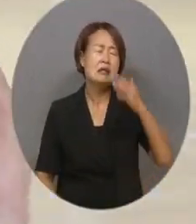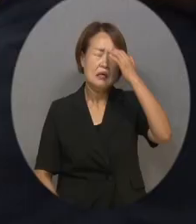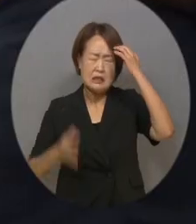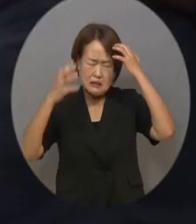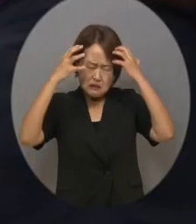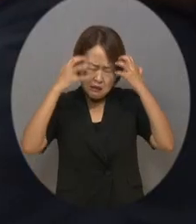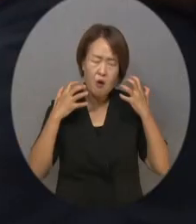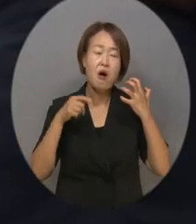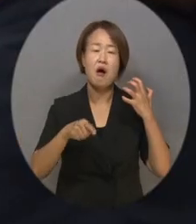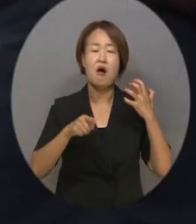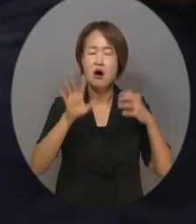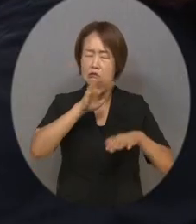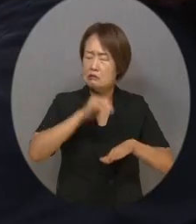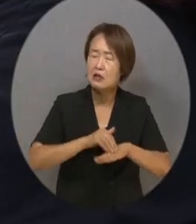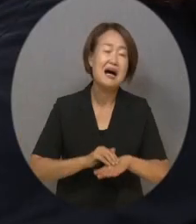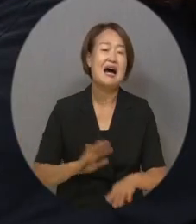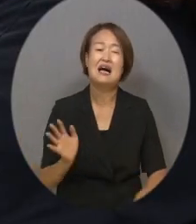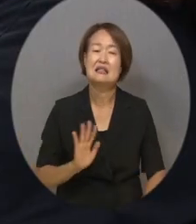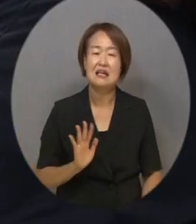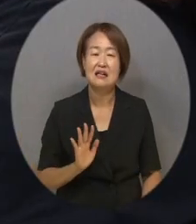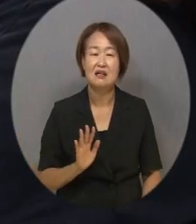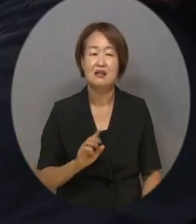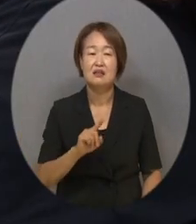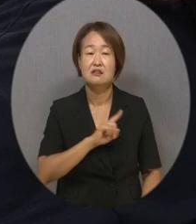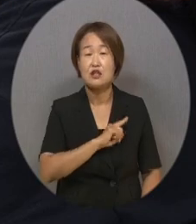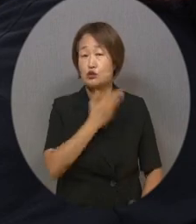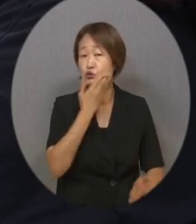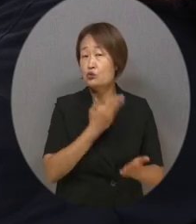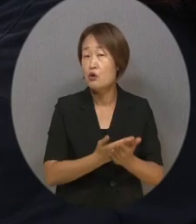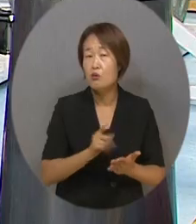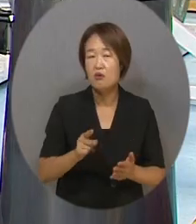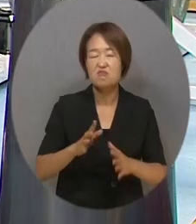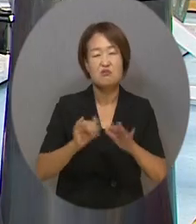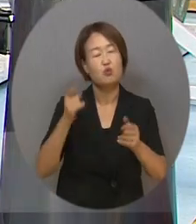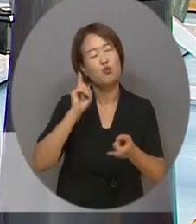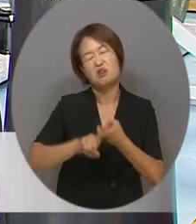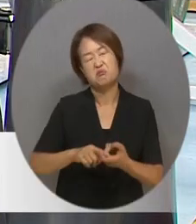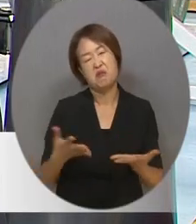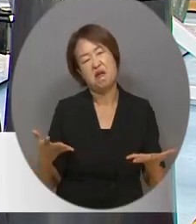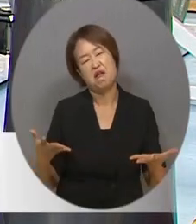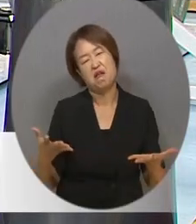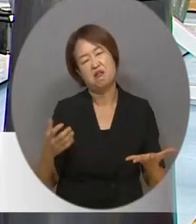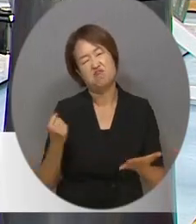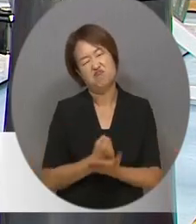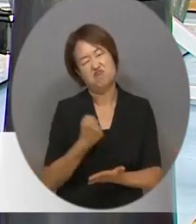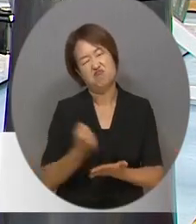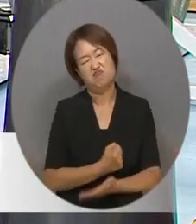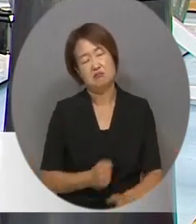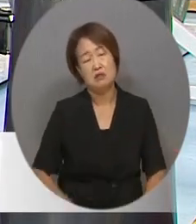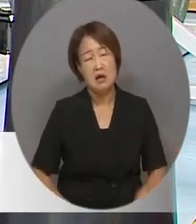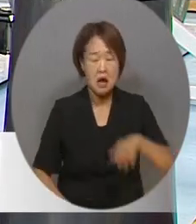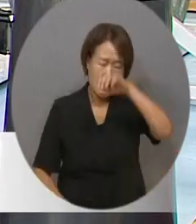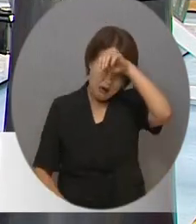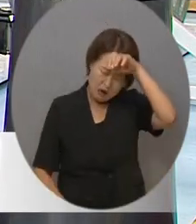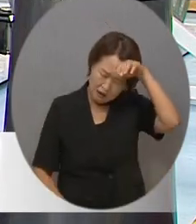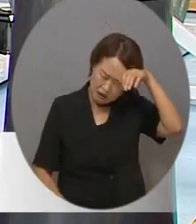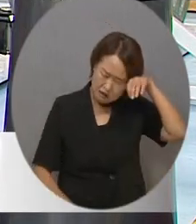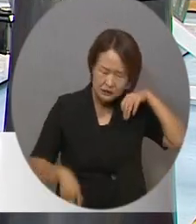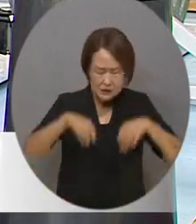더위도 고된 훈련도 아닌 바로 사람들의 무관심입니다. 지금 굉장히 구슬땀 흘리면서